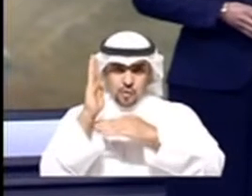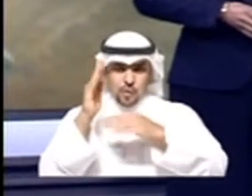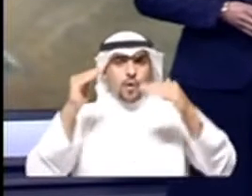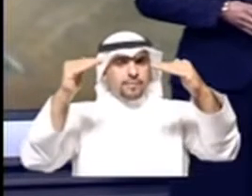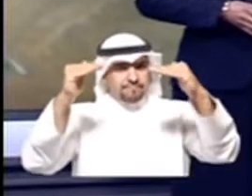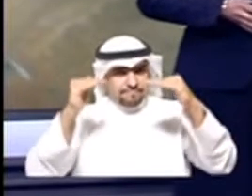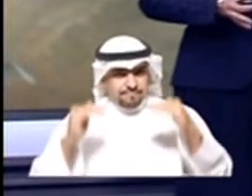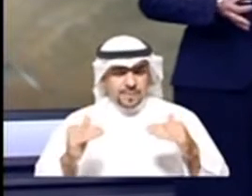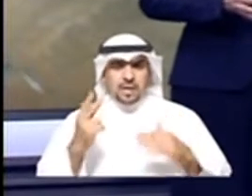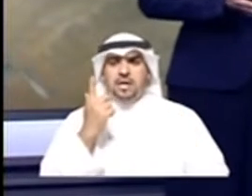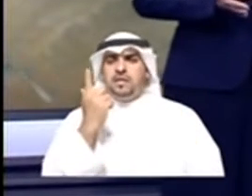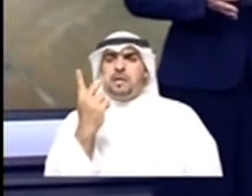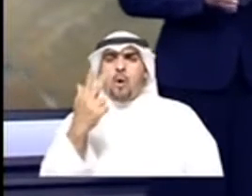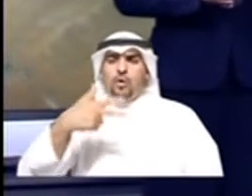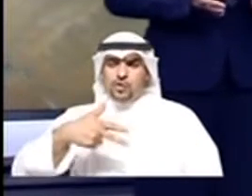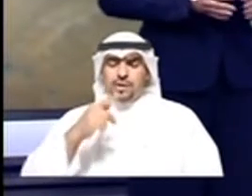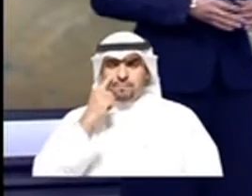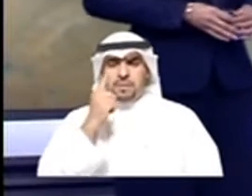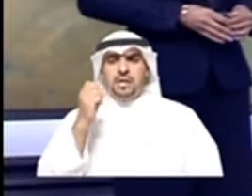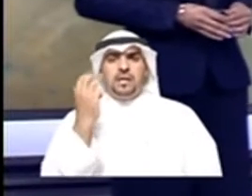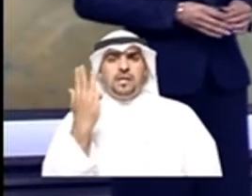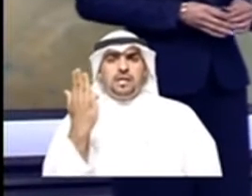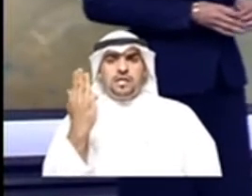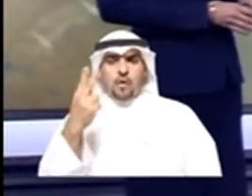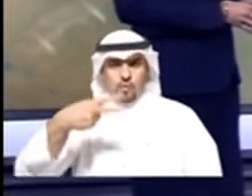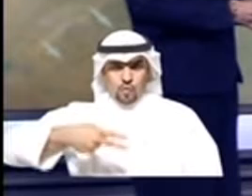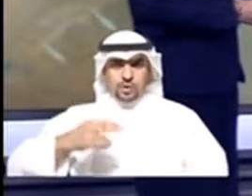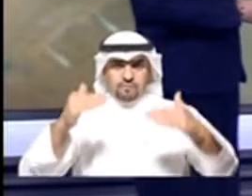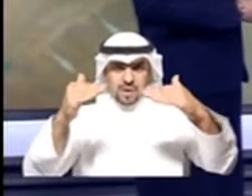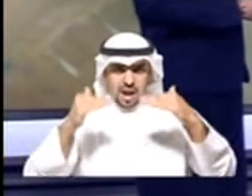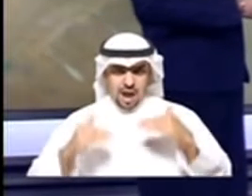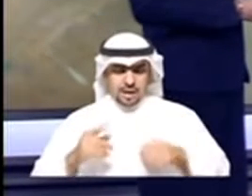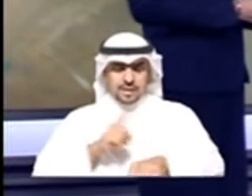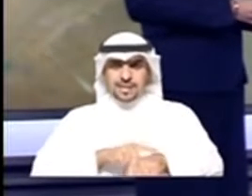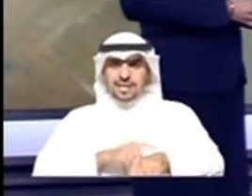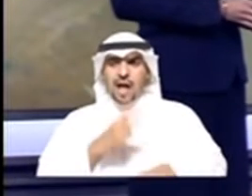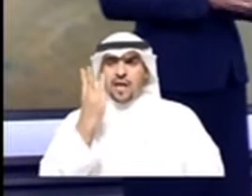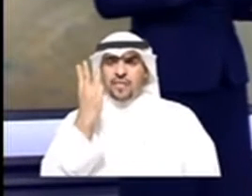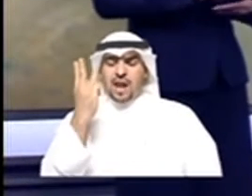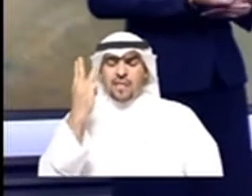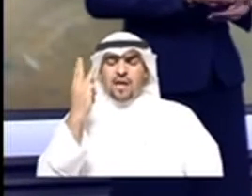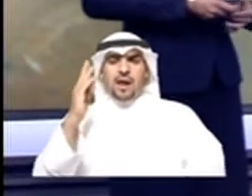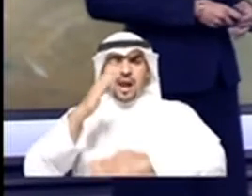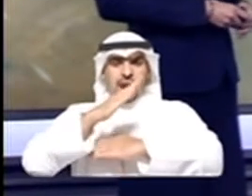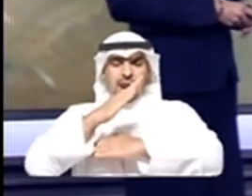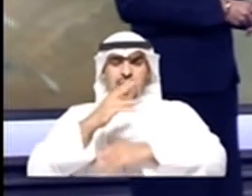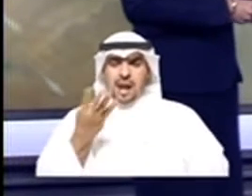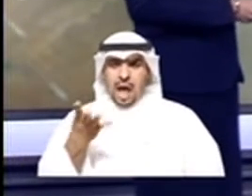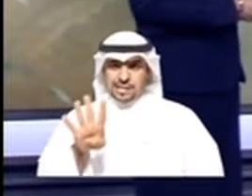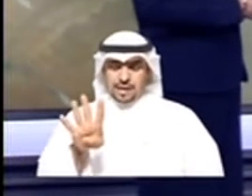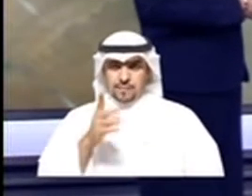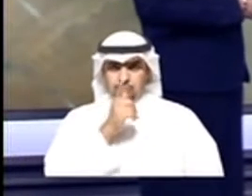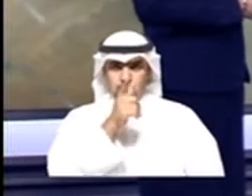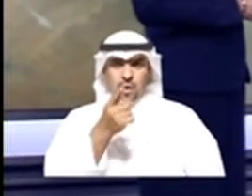إلى 29 درجة مئوية تقريبا حول الساعة الثالثة عصرا. أما بالنسبة للرياح في منتصف يوم